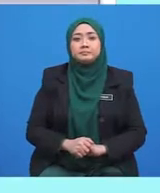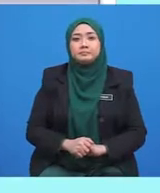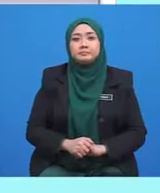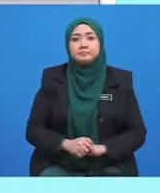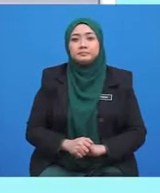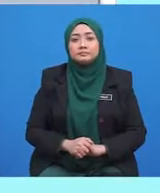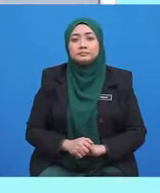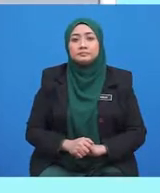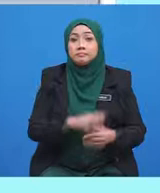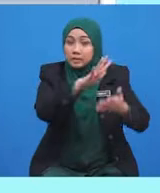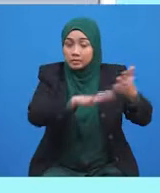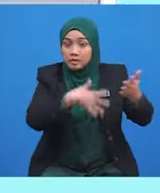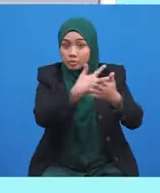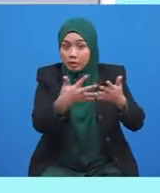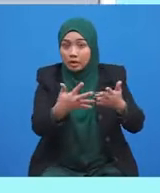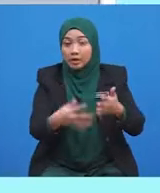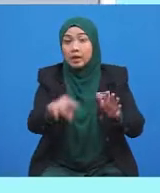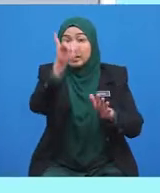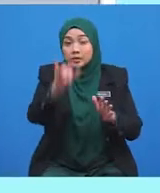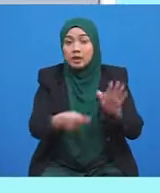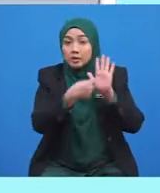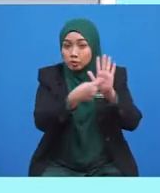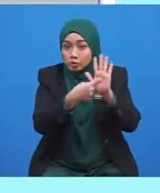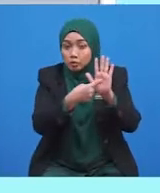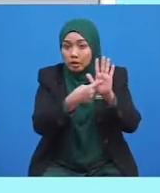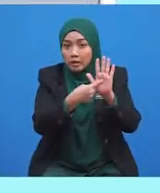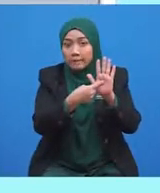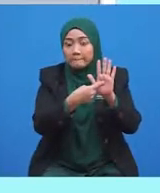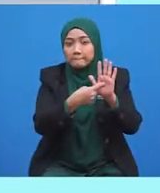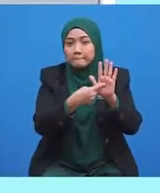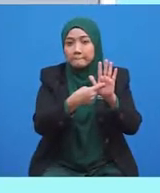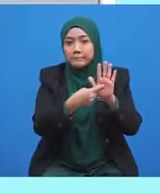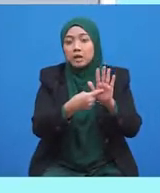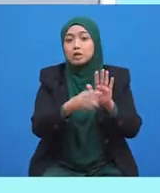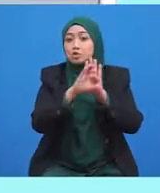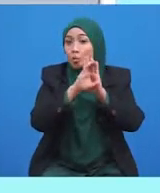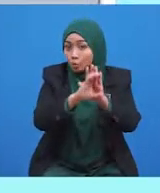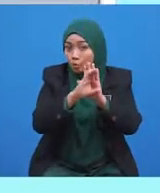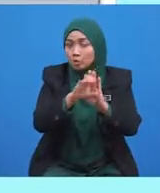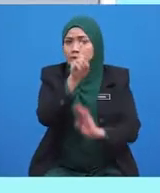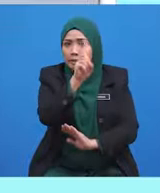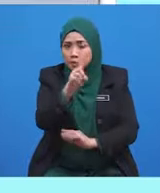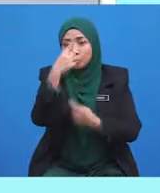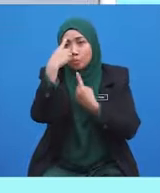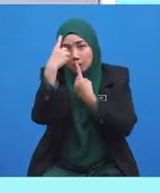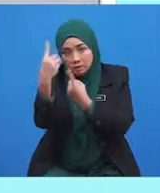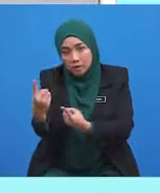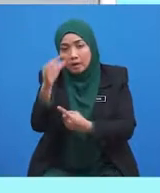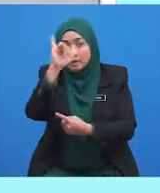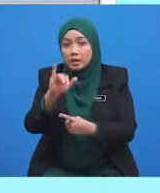Nah, jadual tersebut menunjukkan contoh suatu data